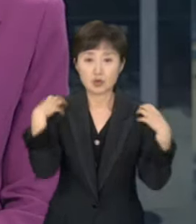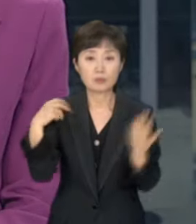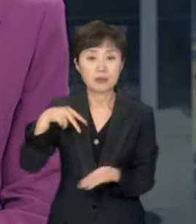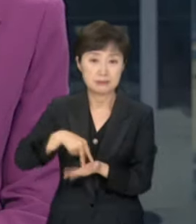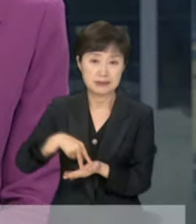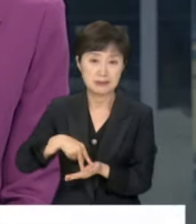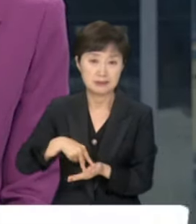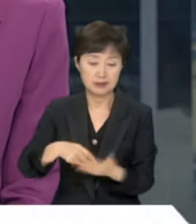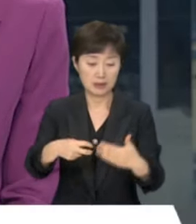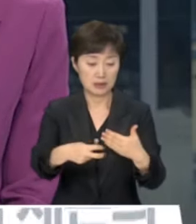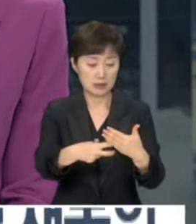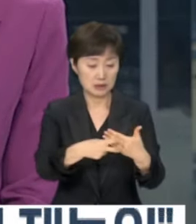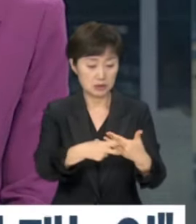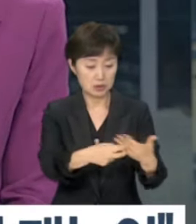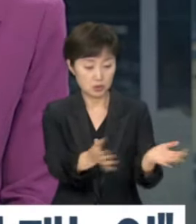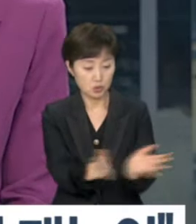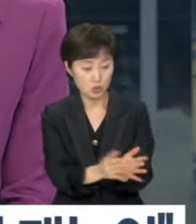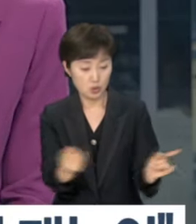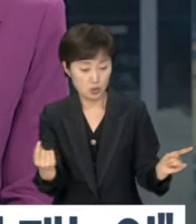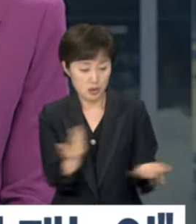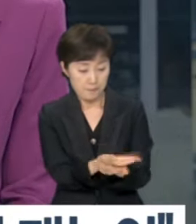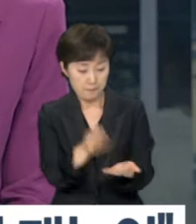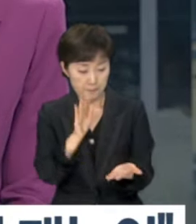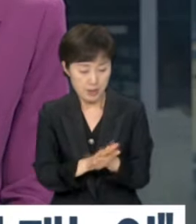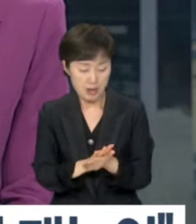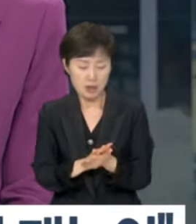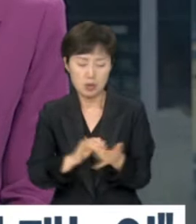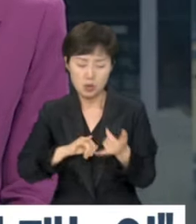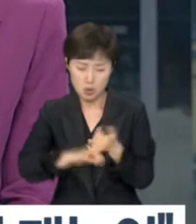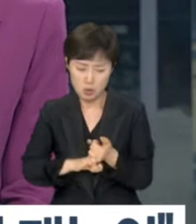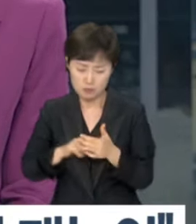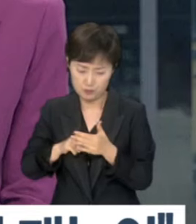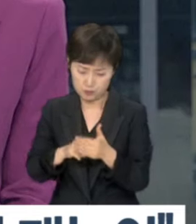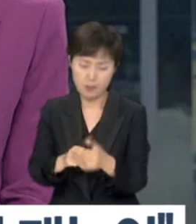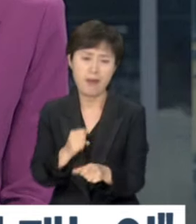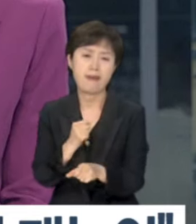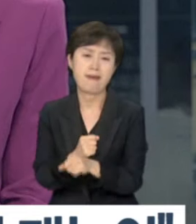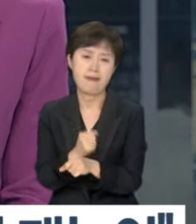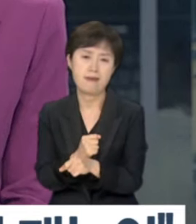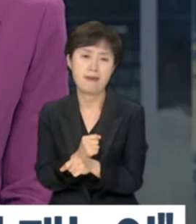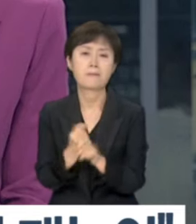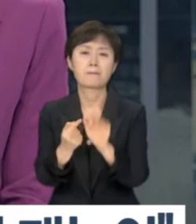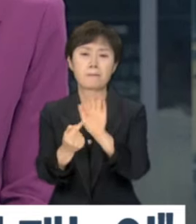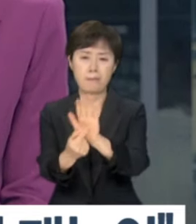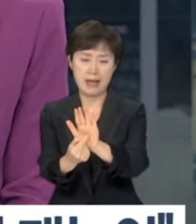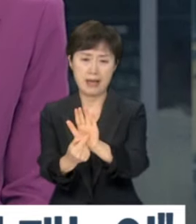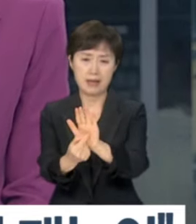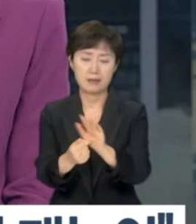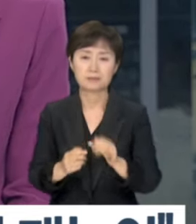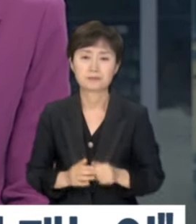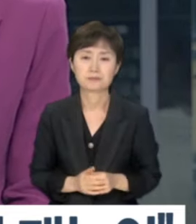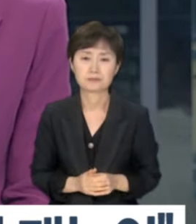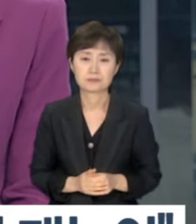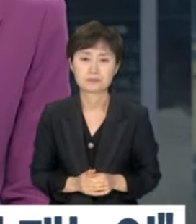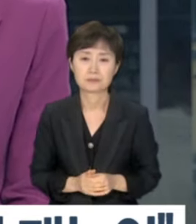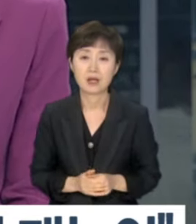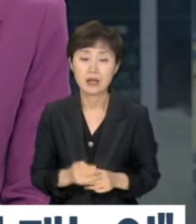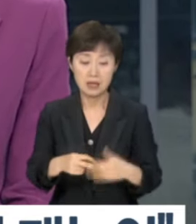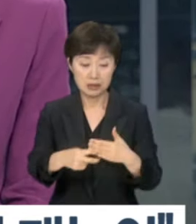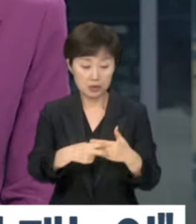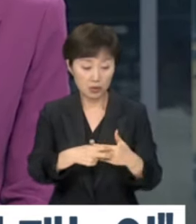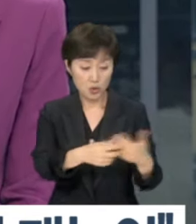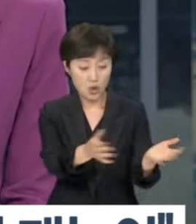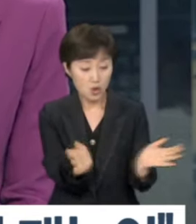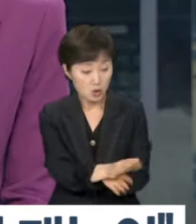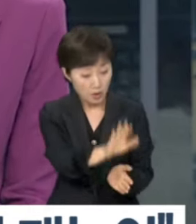정부가 의료 개혁 의지에는 변함이 없다며 총선 이후 의정 갈등과 관련한 입장을 처음으로 밝혔습니다. 그러면서 의료계를